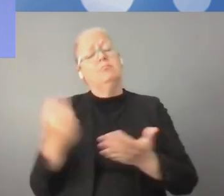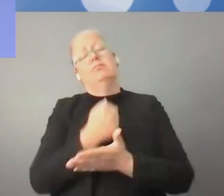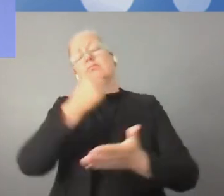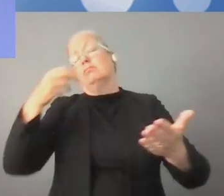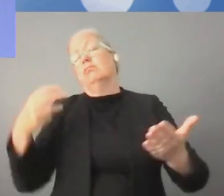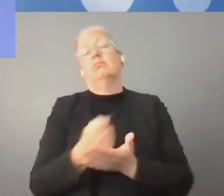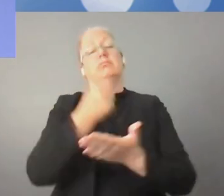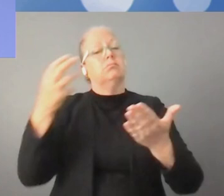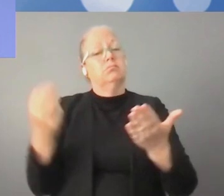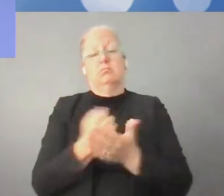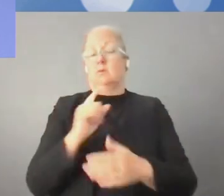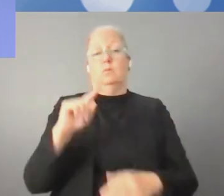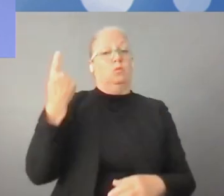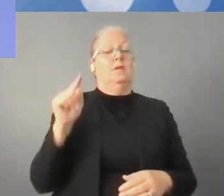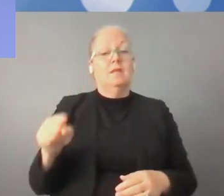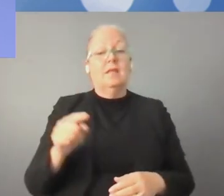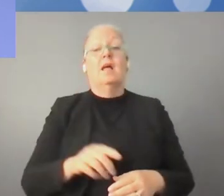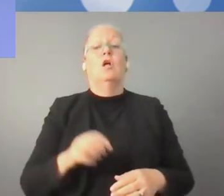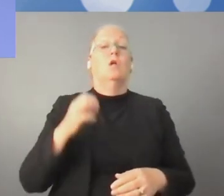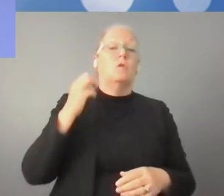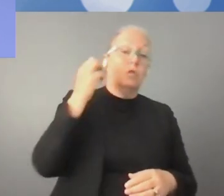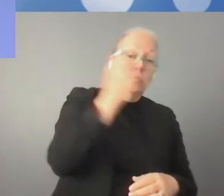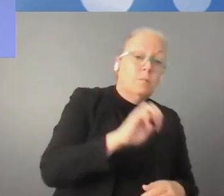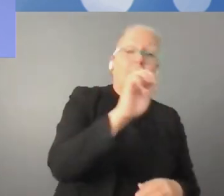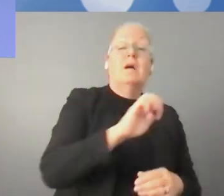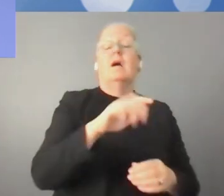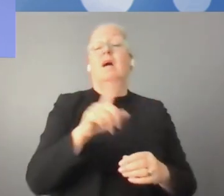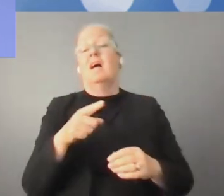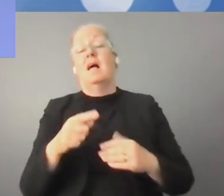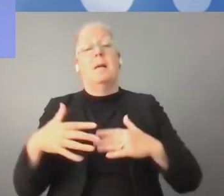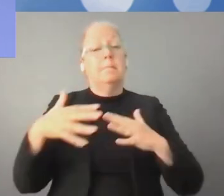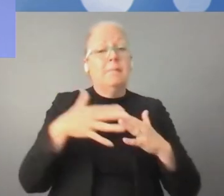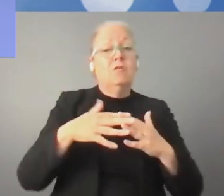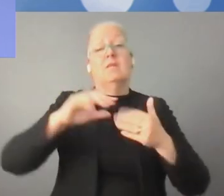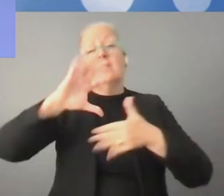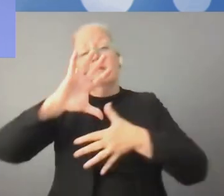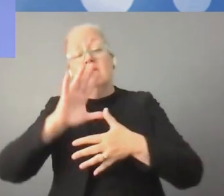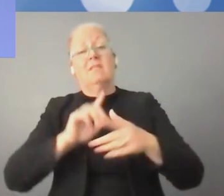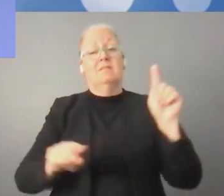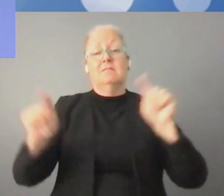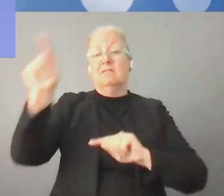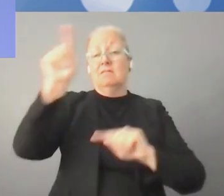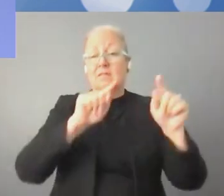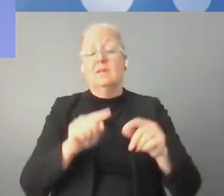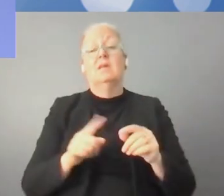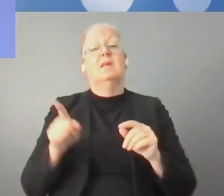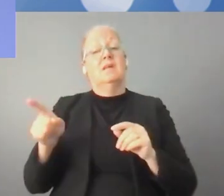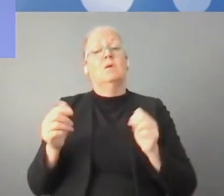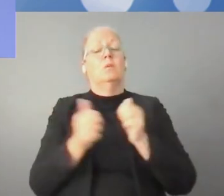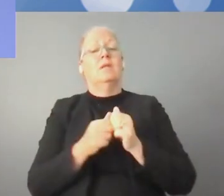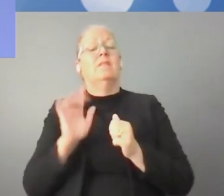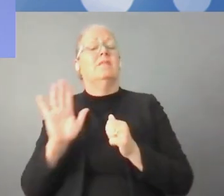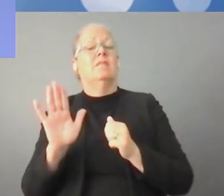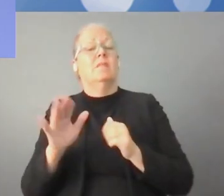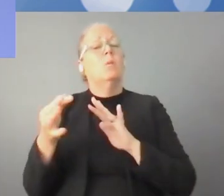Париже. Переломный момент — 2010 год, когда он выступил на самом престижном